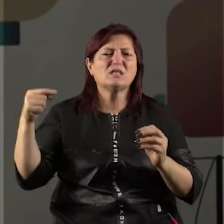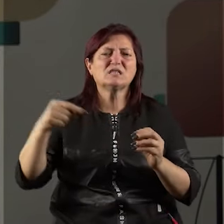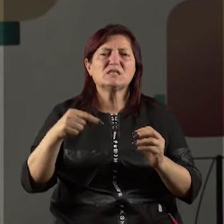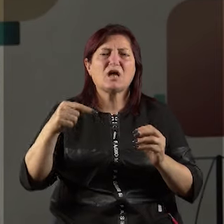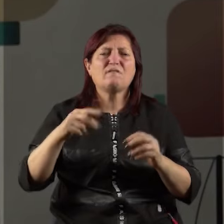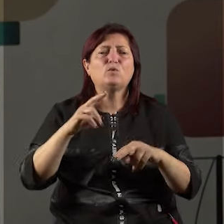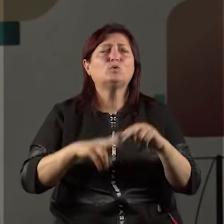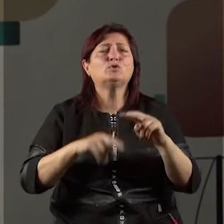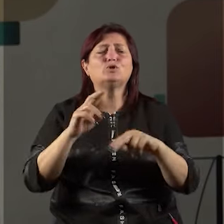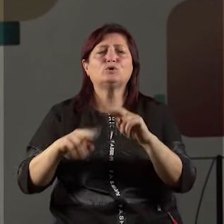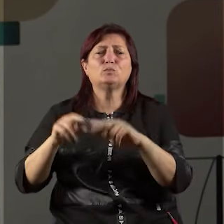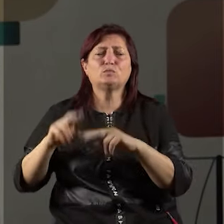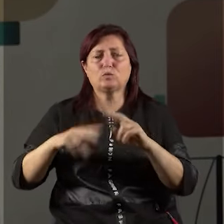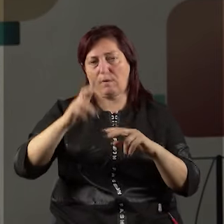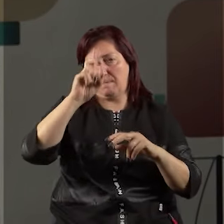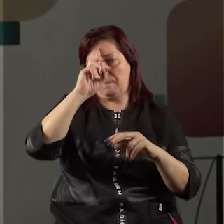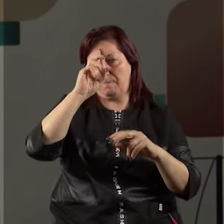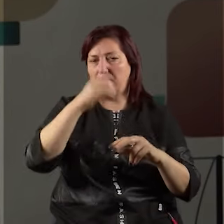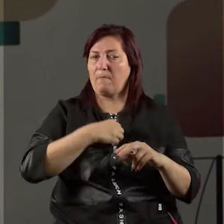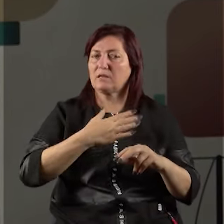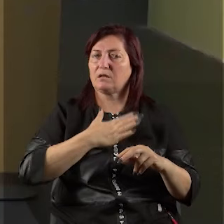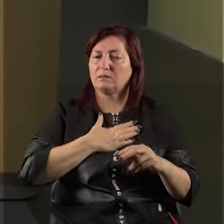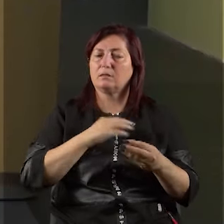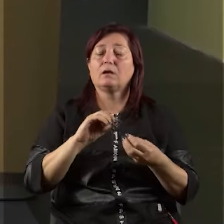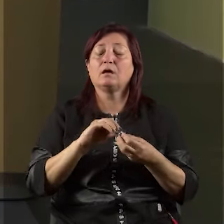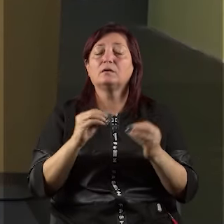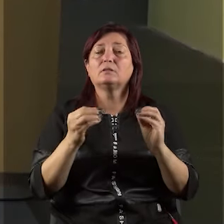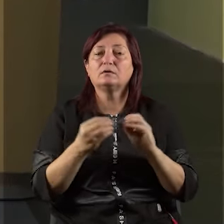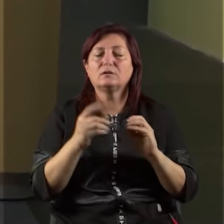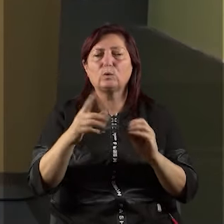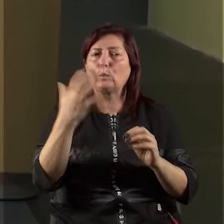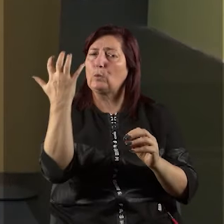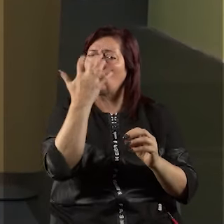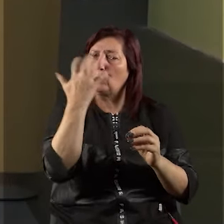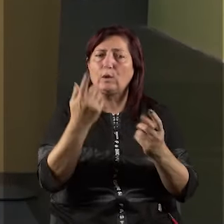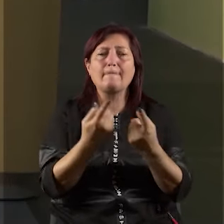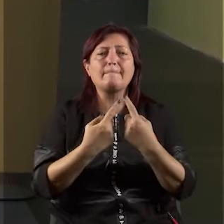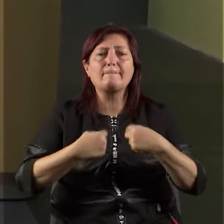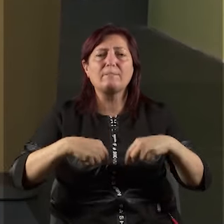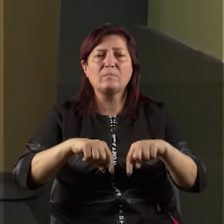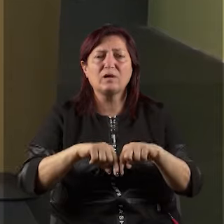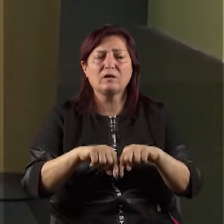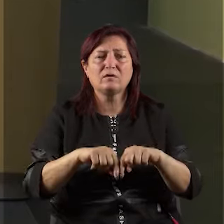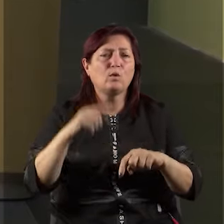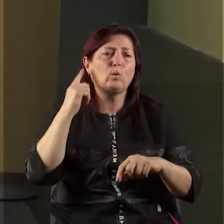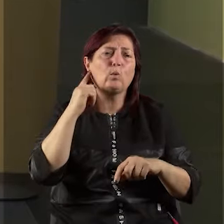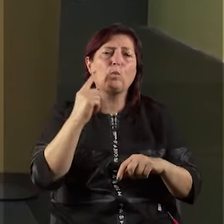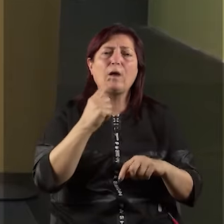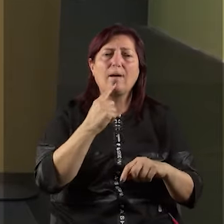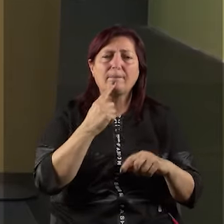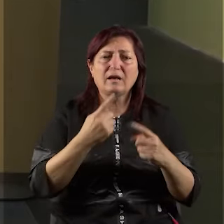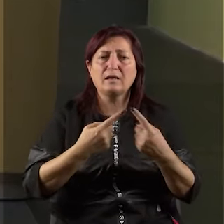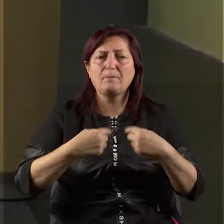շենքերի շինությունների պետականացման խնդիրը, դրանք քույրերի միավորում, գրոհամբերի